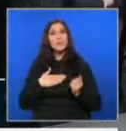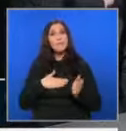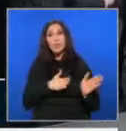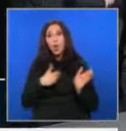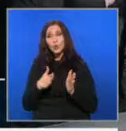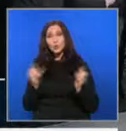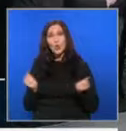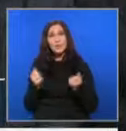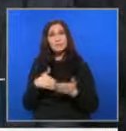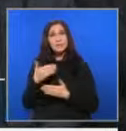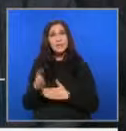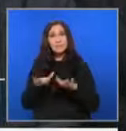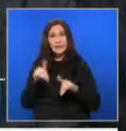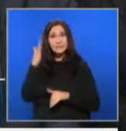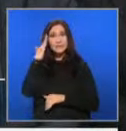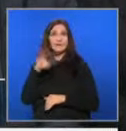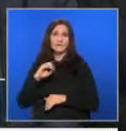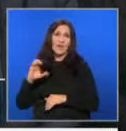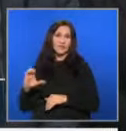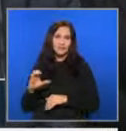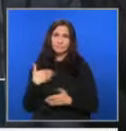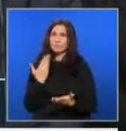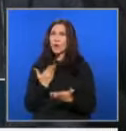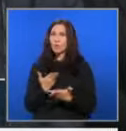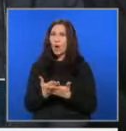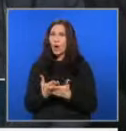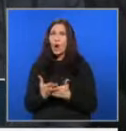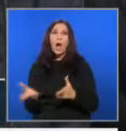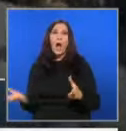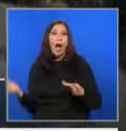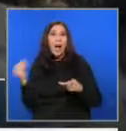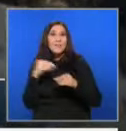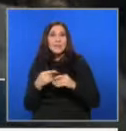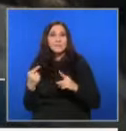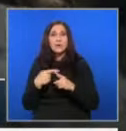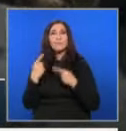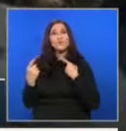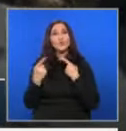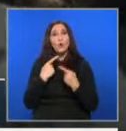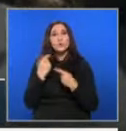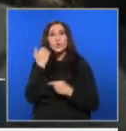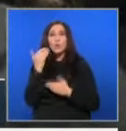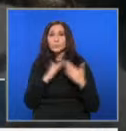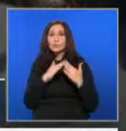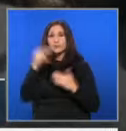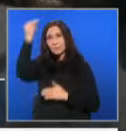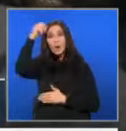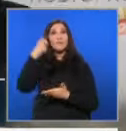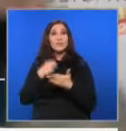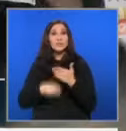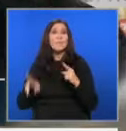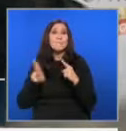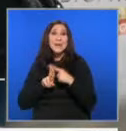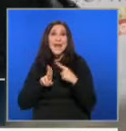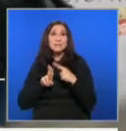след приемането на страната в Европейския съюз. Предлага анекс към договора за добросъседство с България и твърди, че